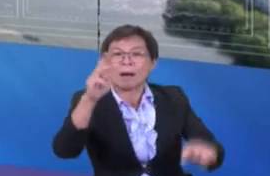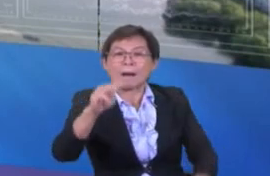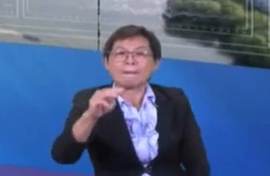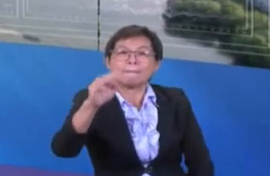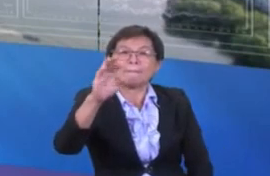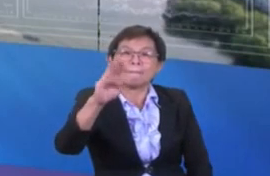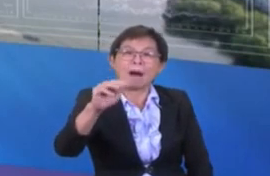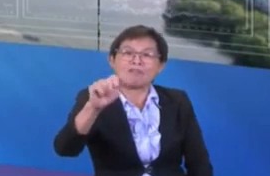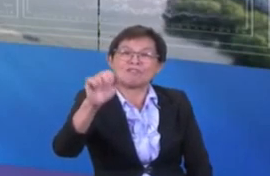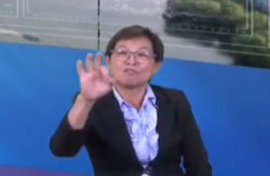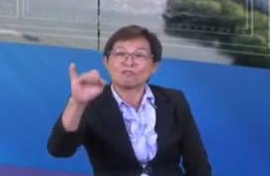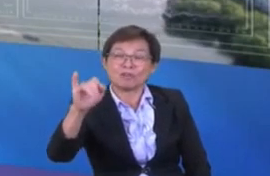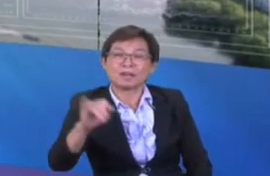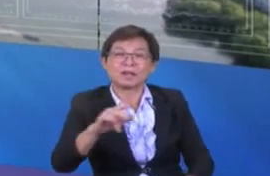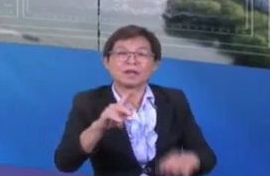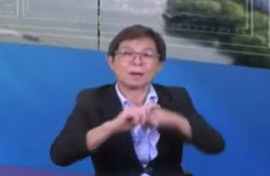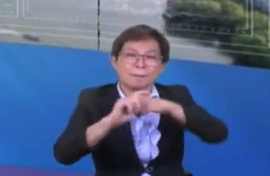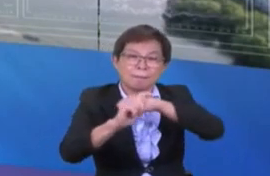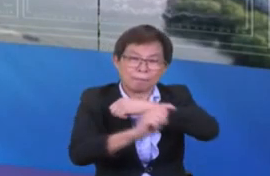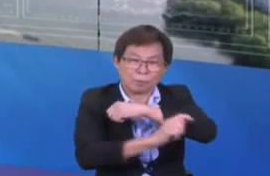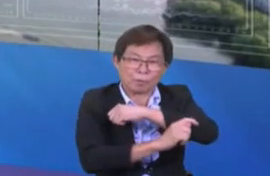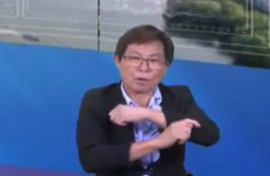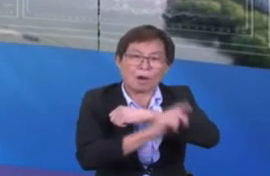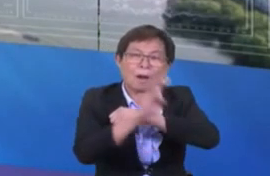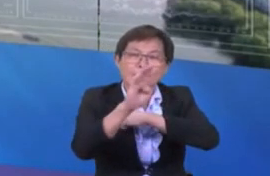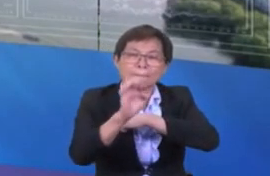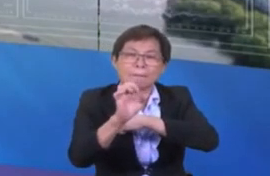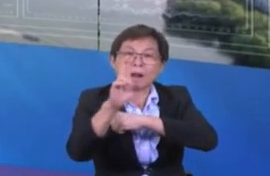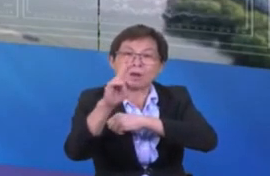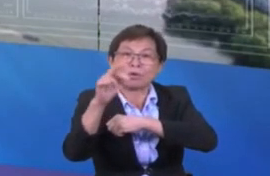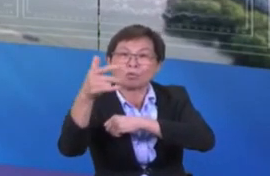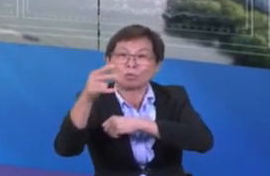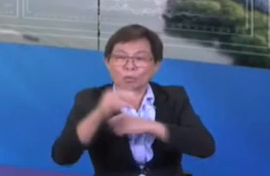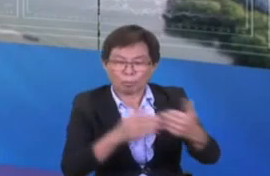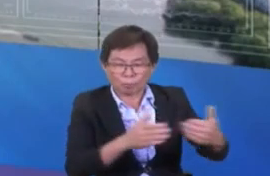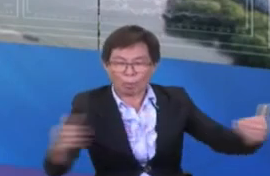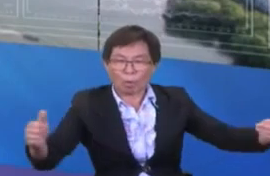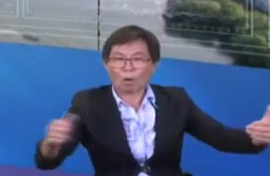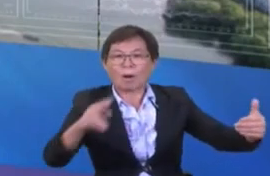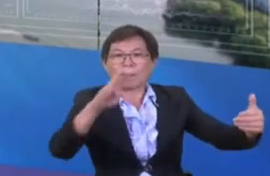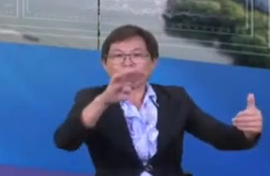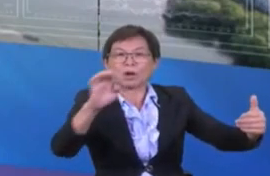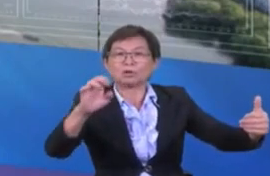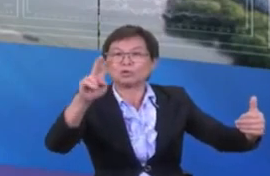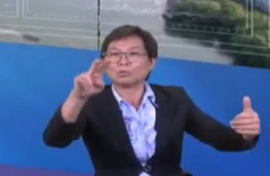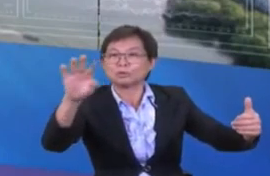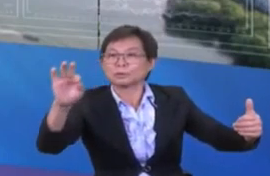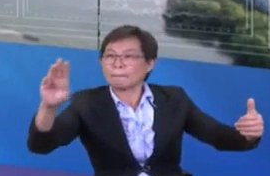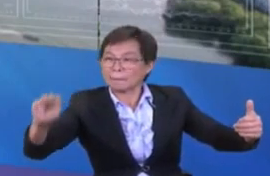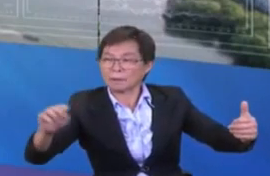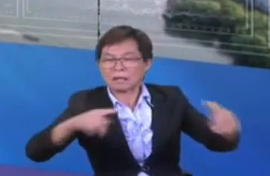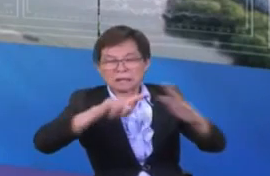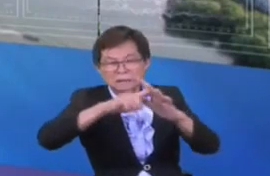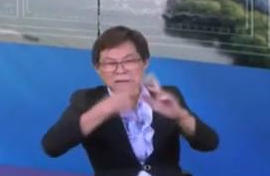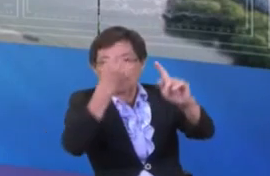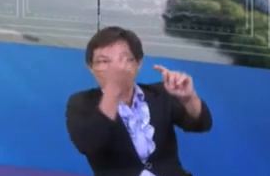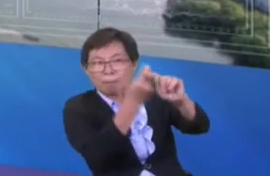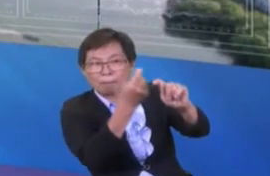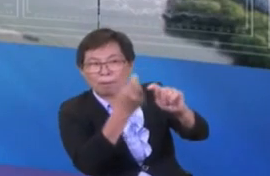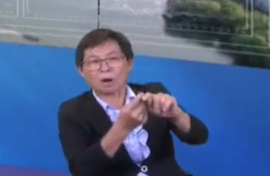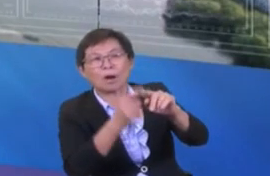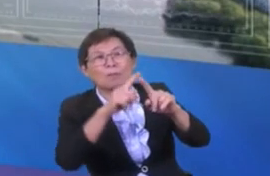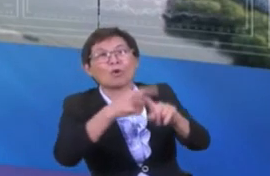industri makanan Mafi di Pulau Penyu ganda meluran Titian baru sepanjang 429 militer ini mudah di beda pada Mei